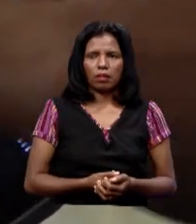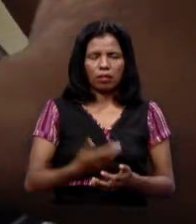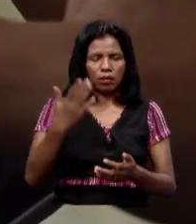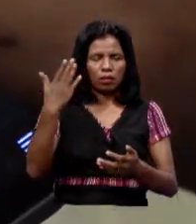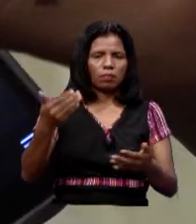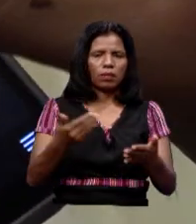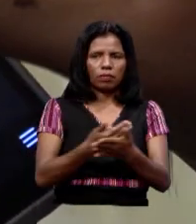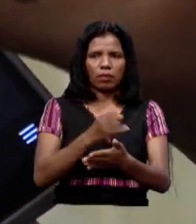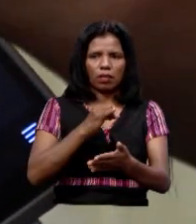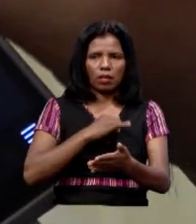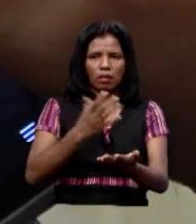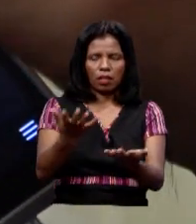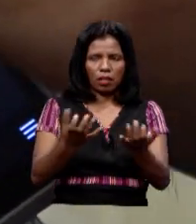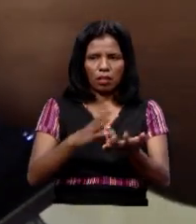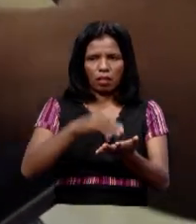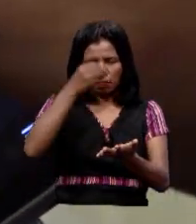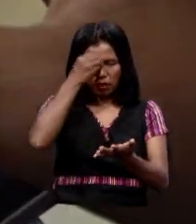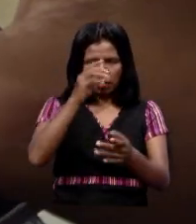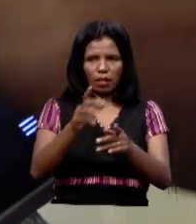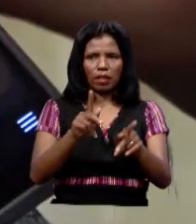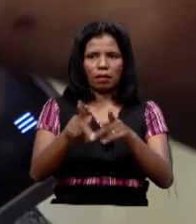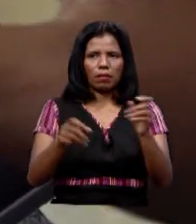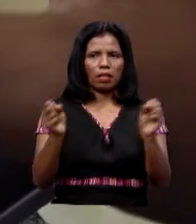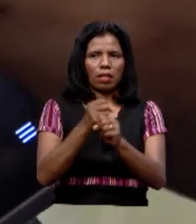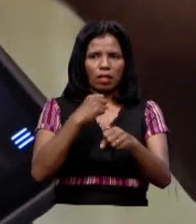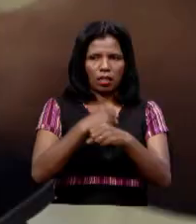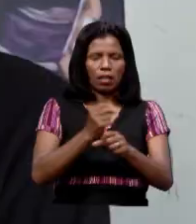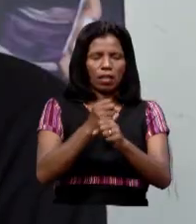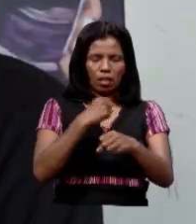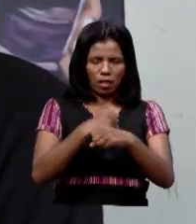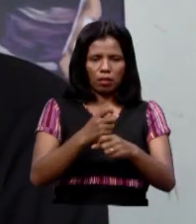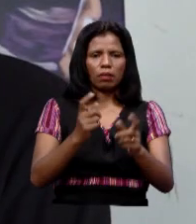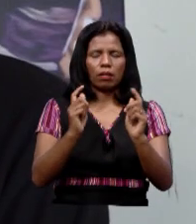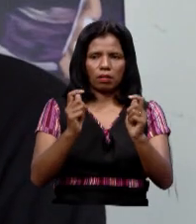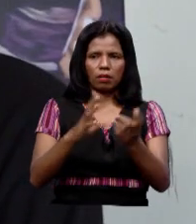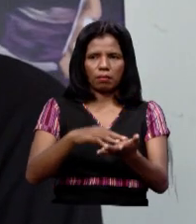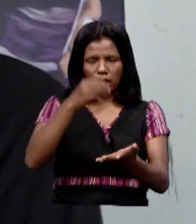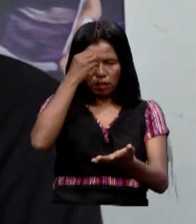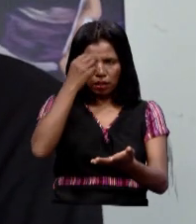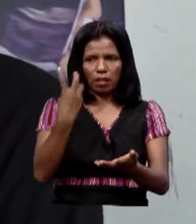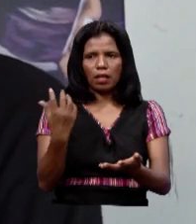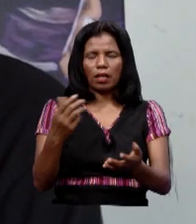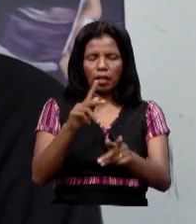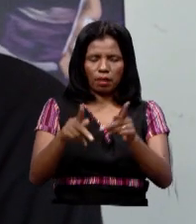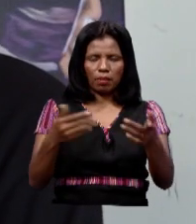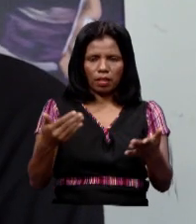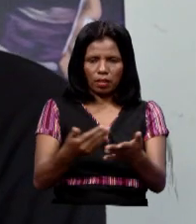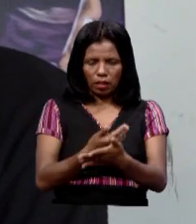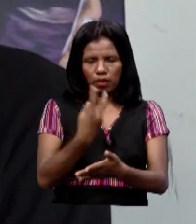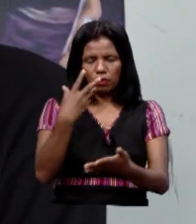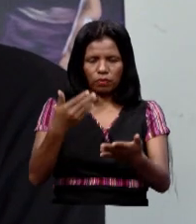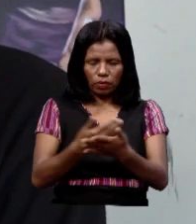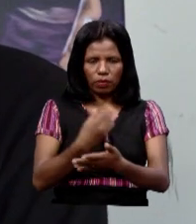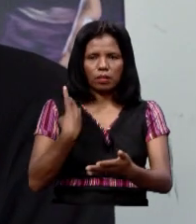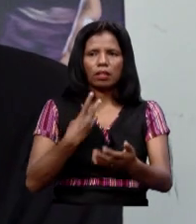buat fong nebe ma hau kara aprende ema ladung halo bar, hau kara koko ya ne halo buat nebe maka. Ema hari buat fong ya itu ne sound dan ne bahu